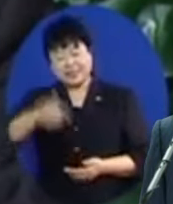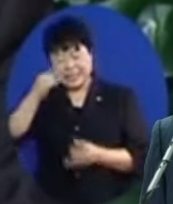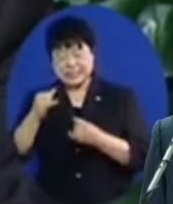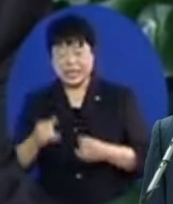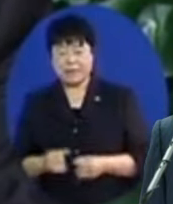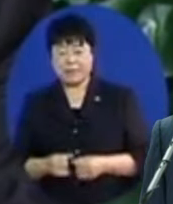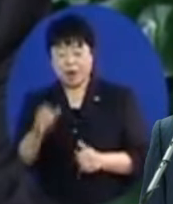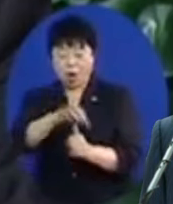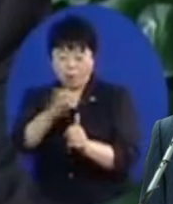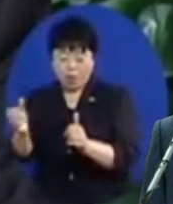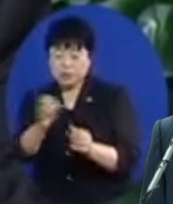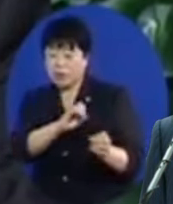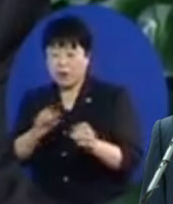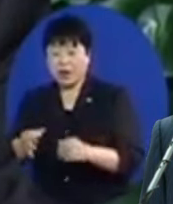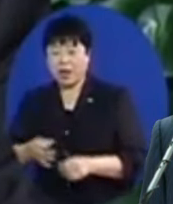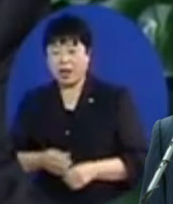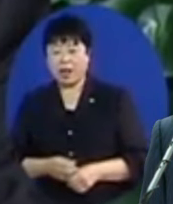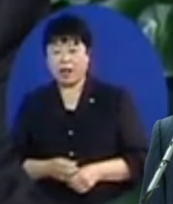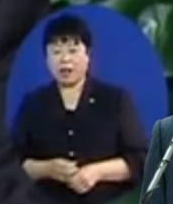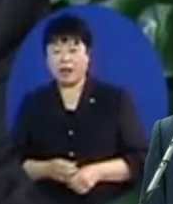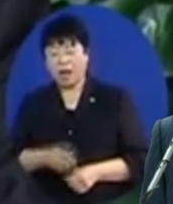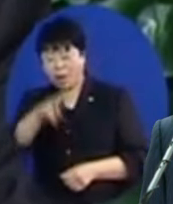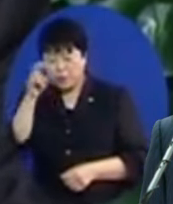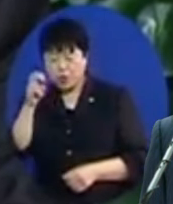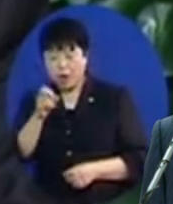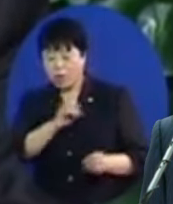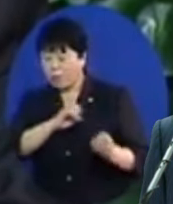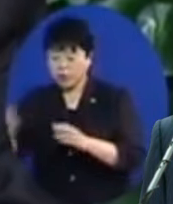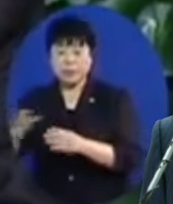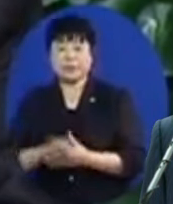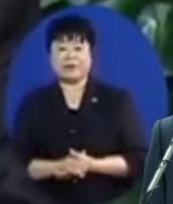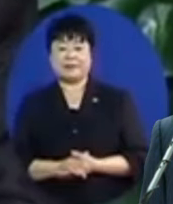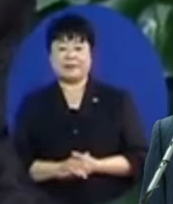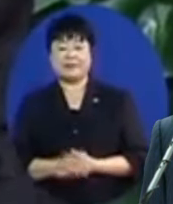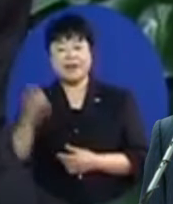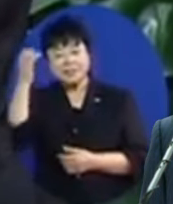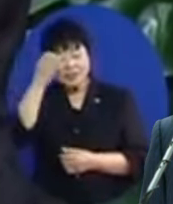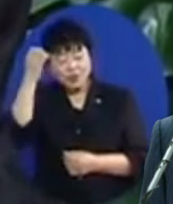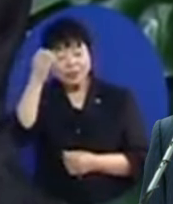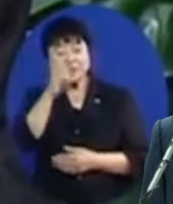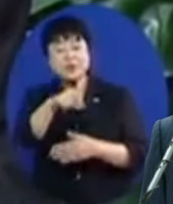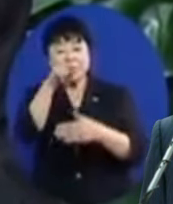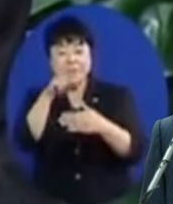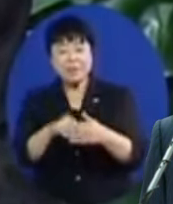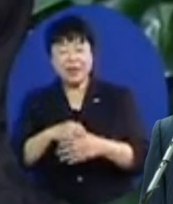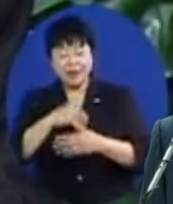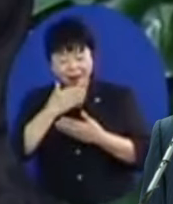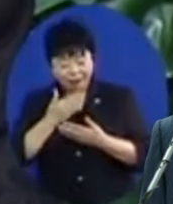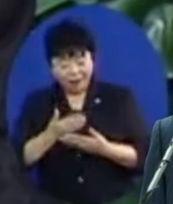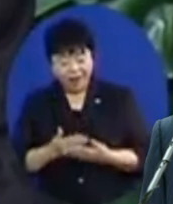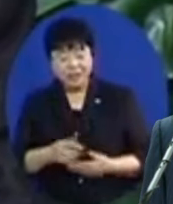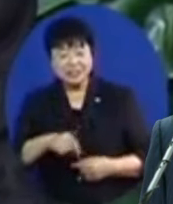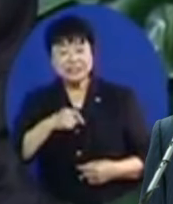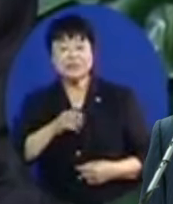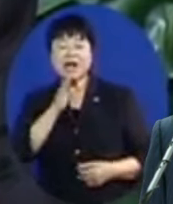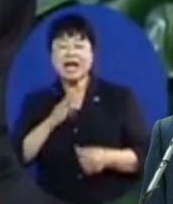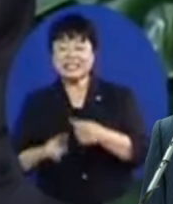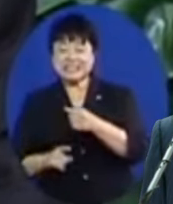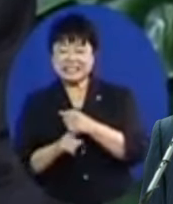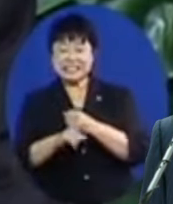옛사람을 탄식하고 미워하고 벗어버릴 수 있고 성령의 우리 마음속에 감동함으로 의와